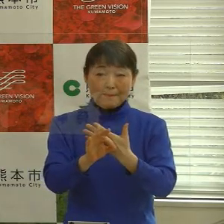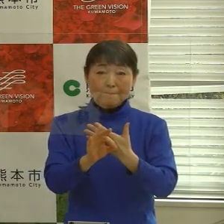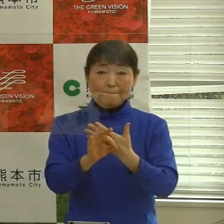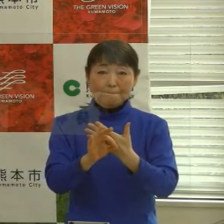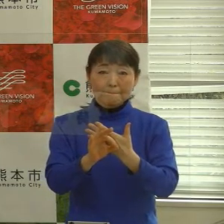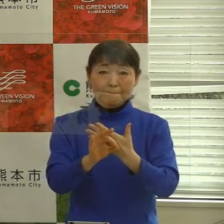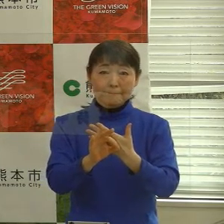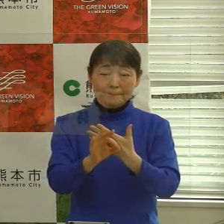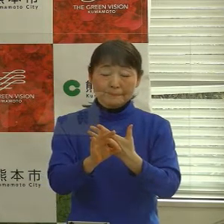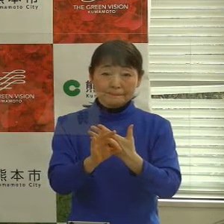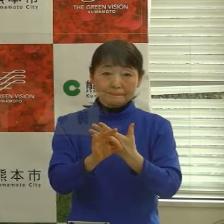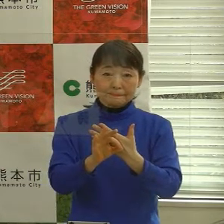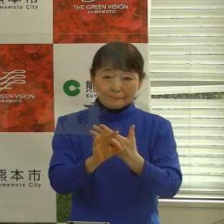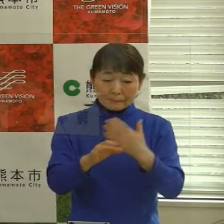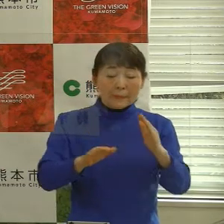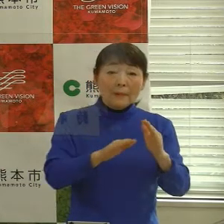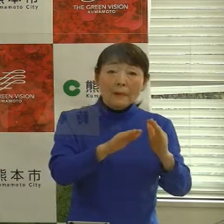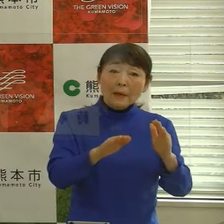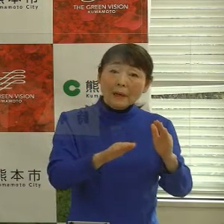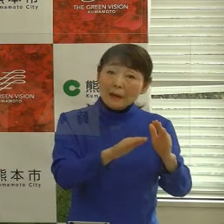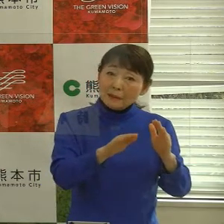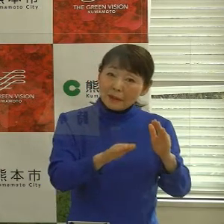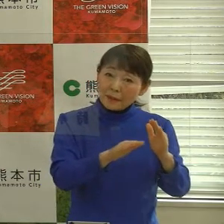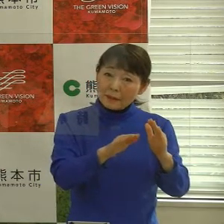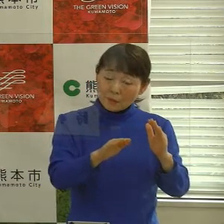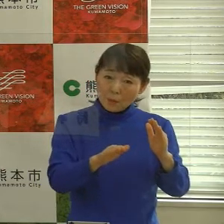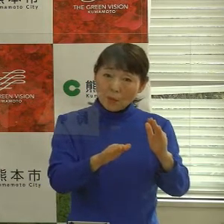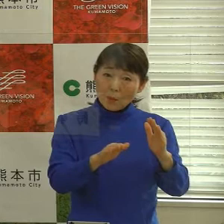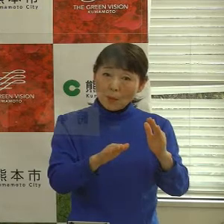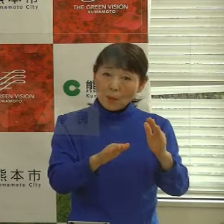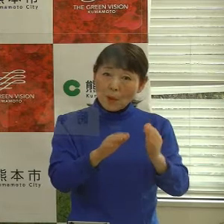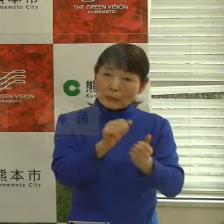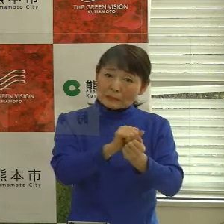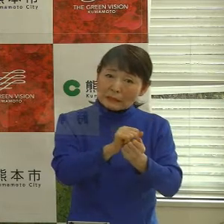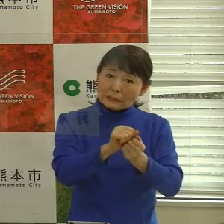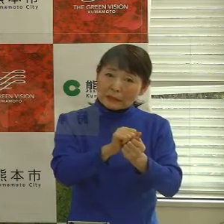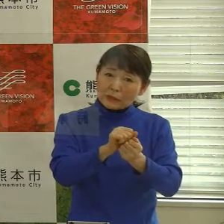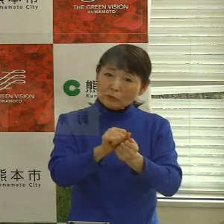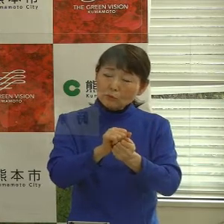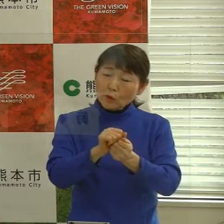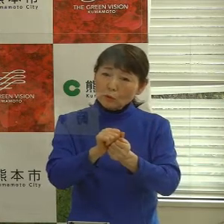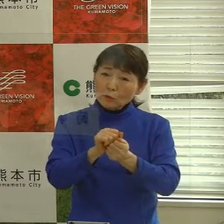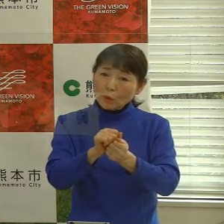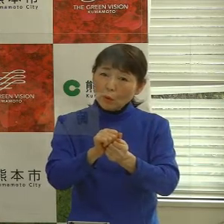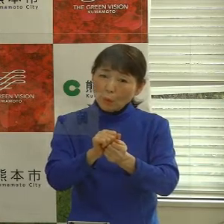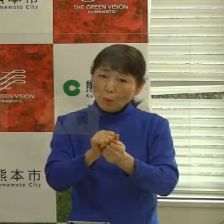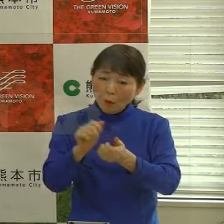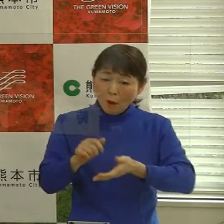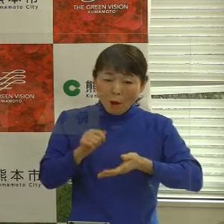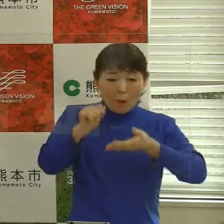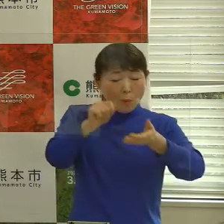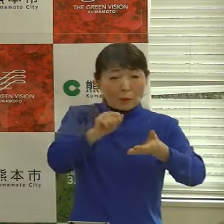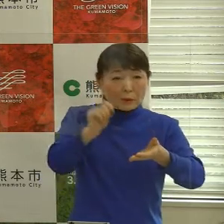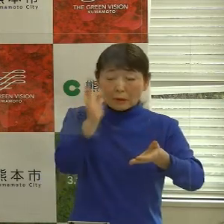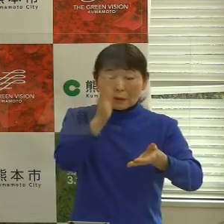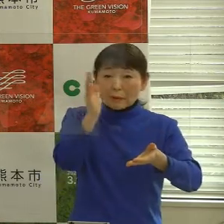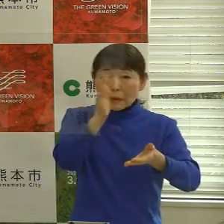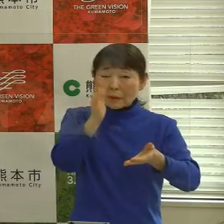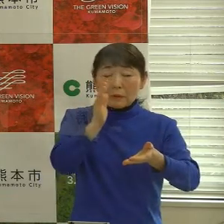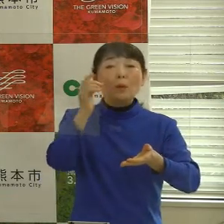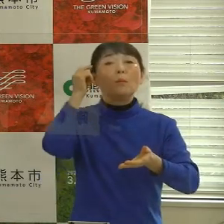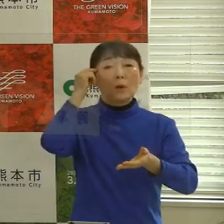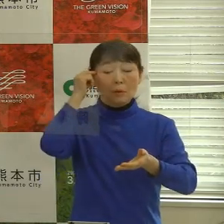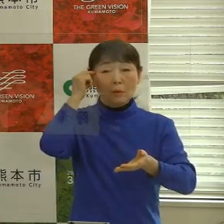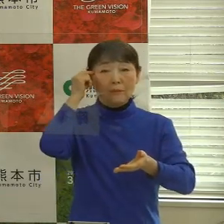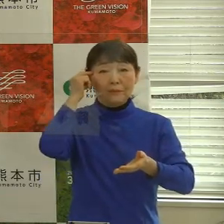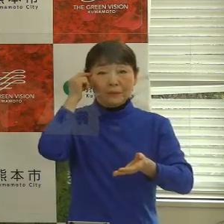あ、家庭のその洗濯物を持ち込んで洗ってたわけではないというふうに思いますので、まあ、